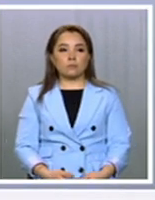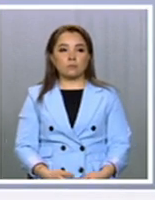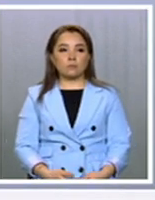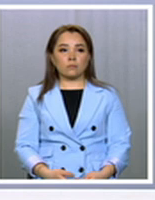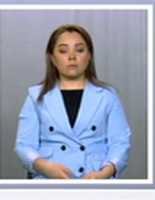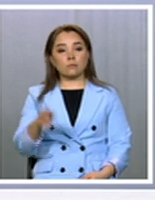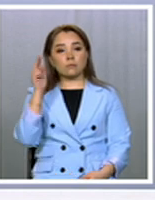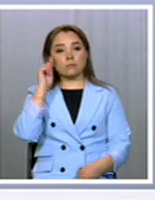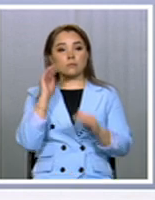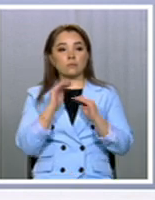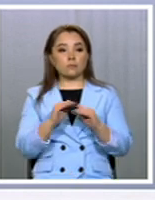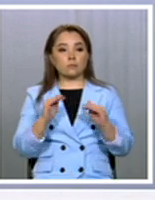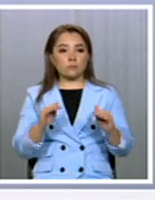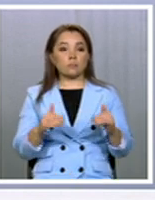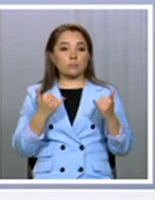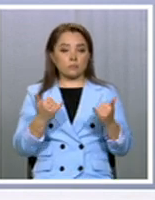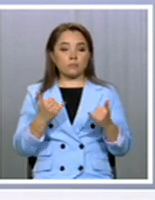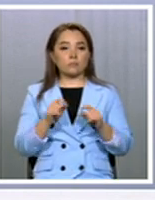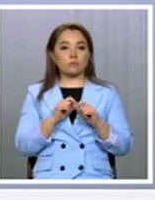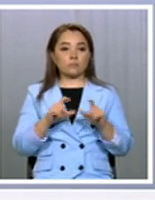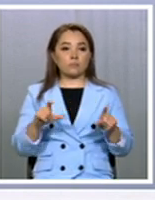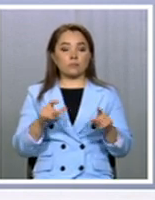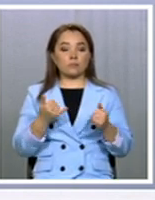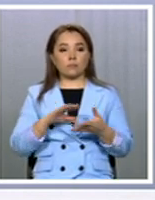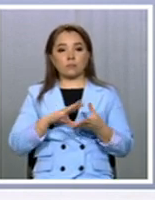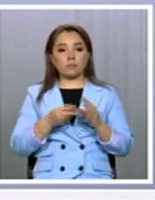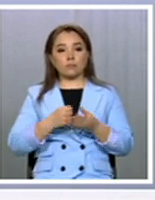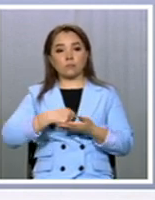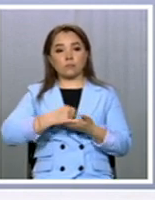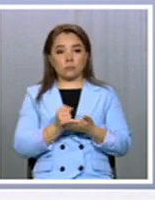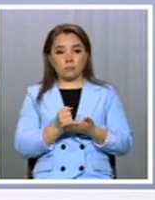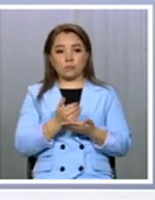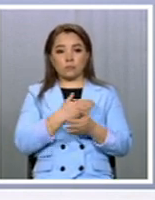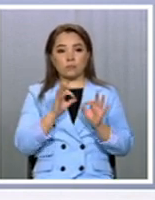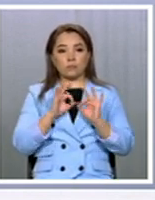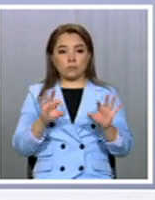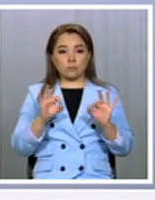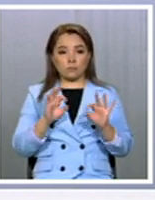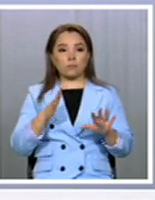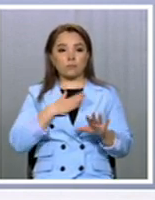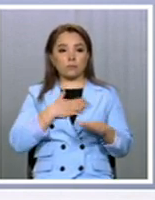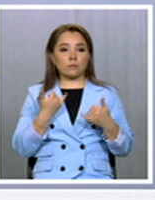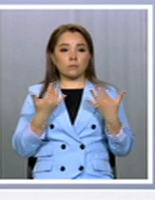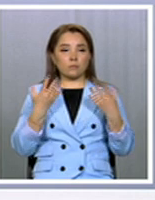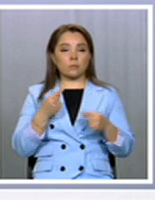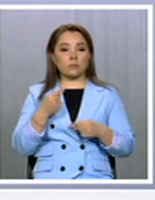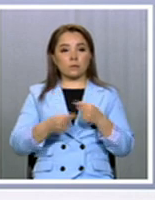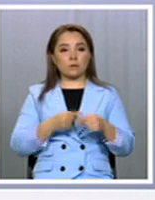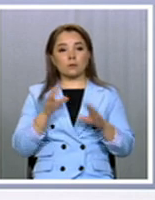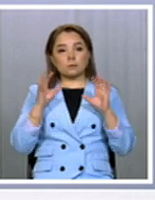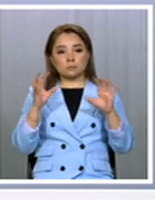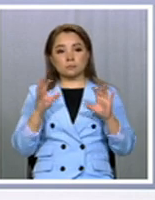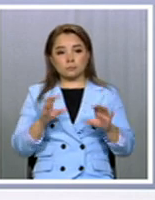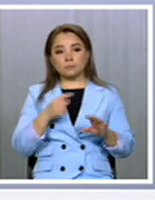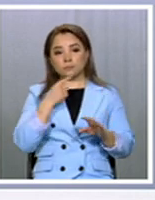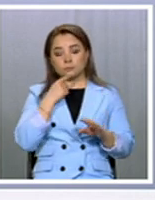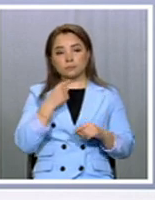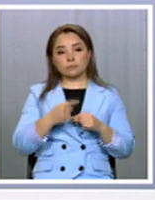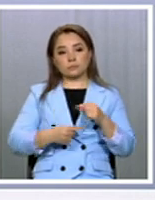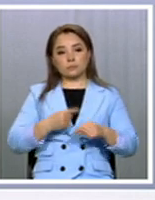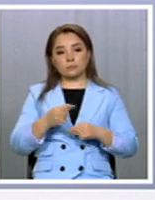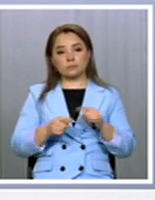Оқушылар, бүгінгі сабағымызды қорытындылайтын болсақ, бүгін біз салт-дәстүрлер мен әдет